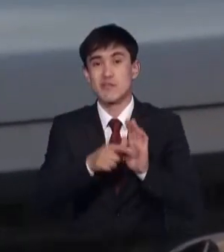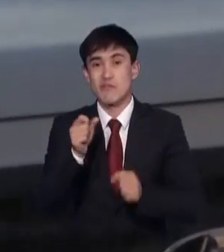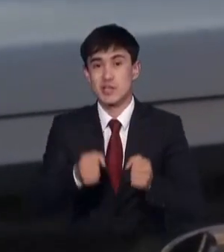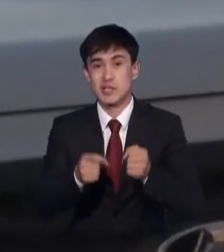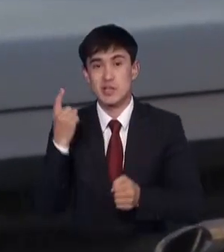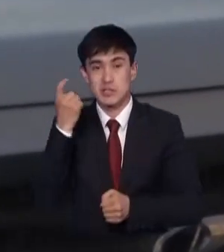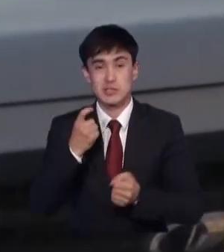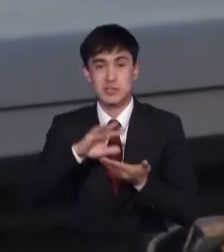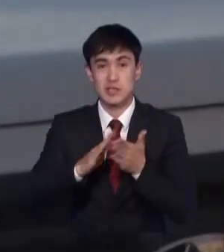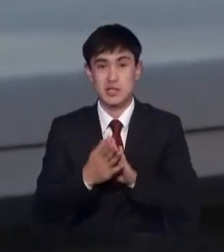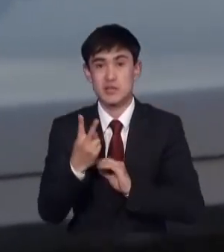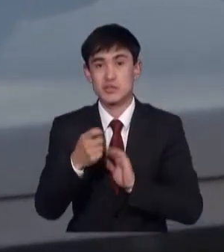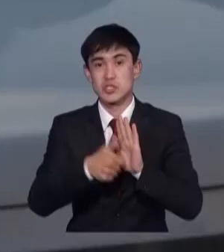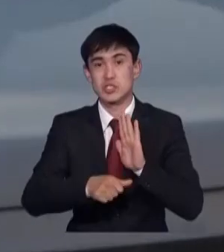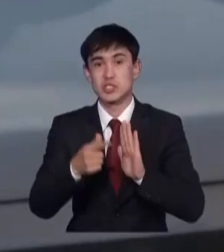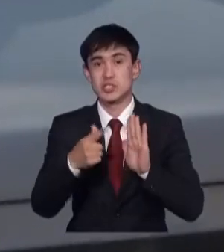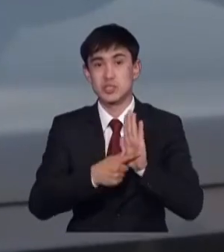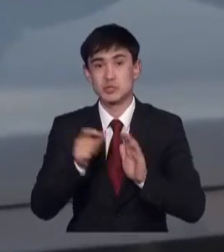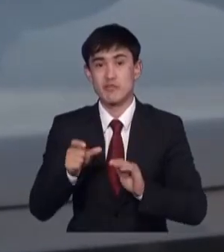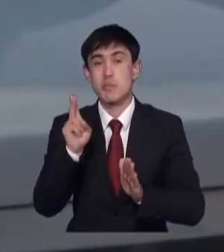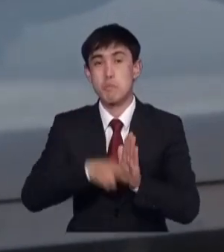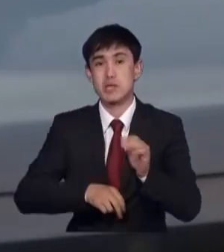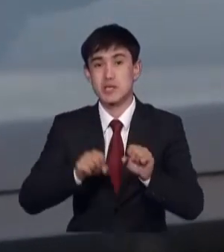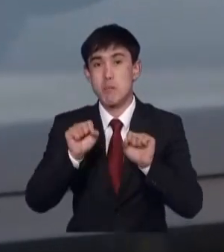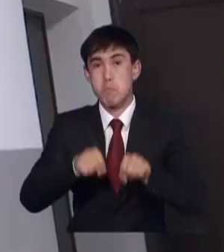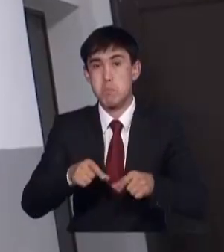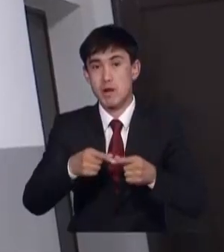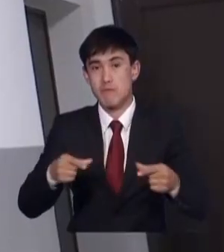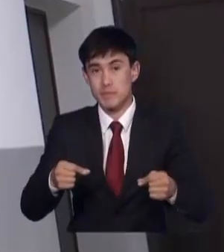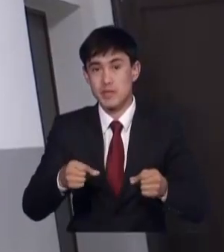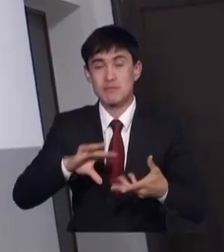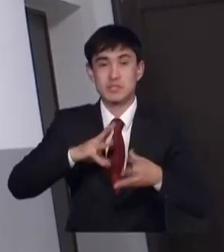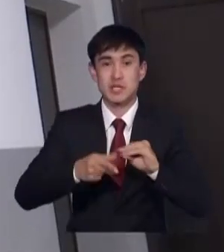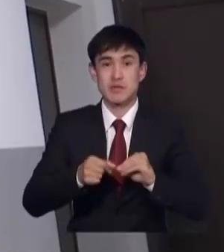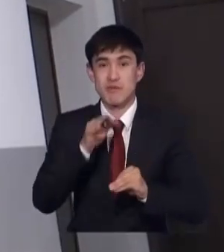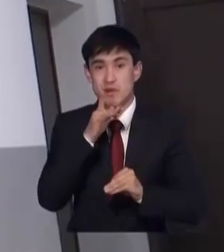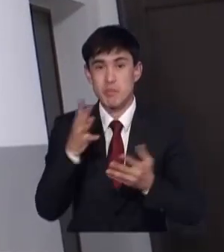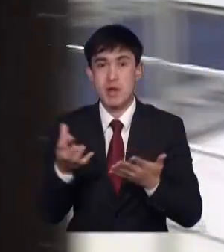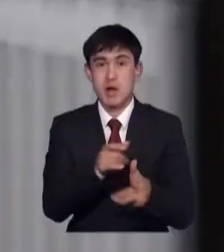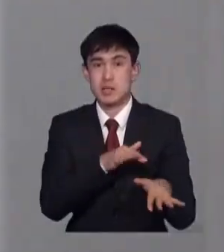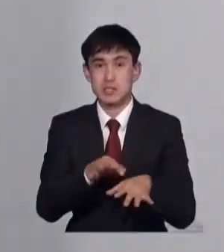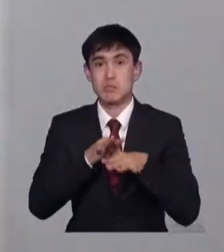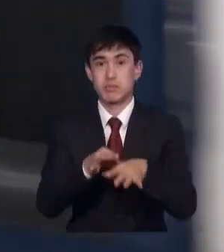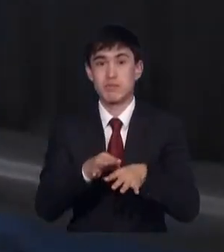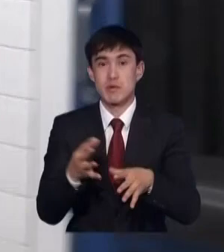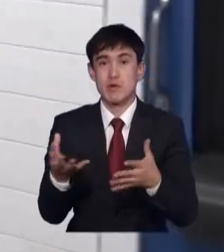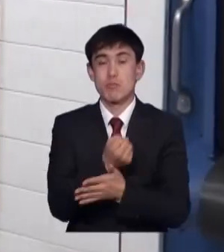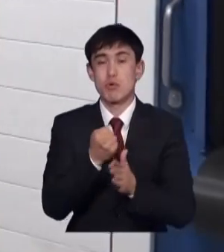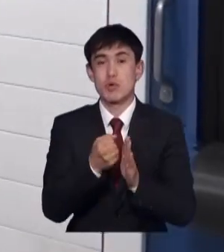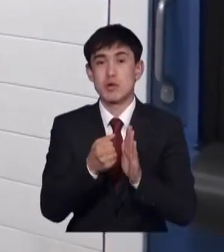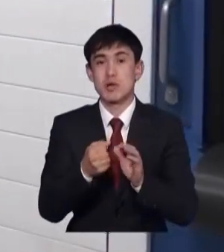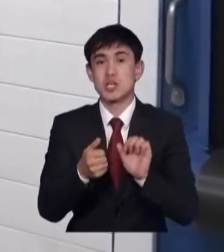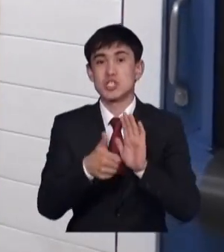26 без водите пра в целом за время акции правопорядка выявлено более 6 случаев